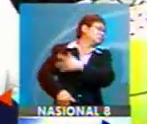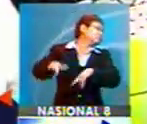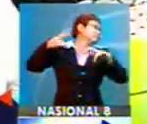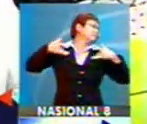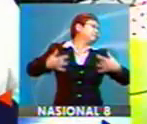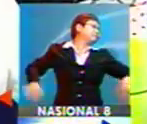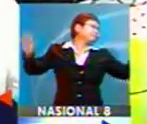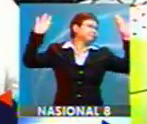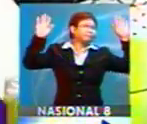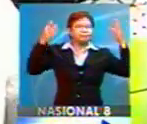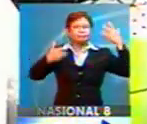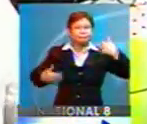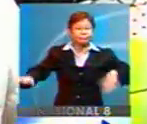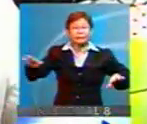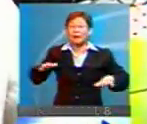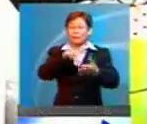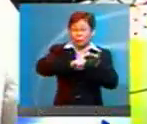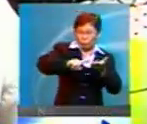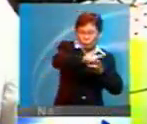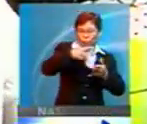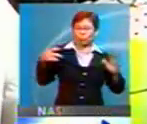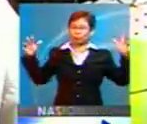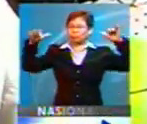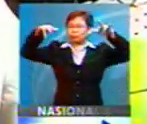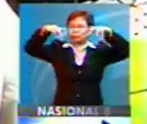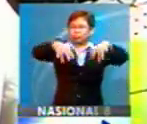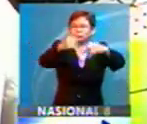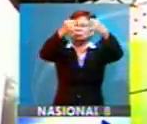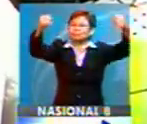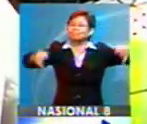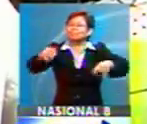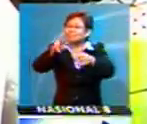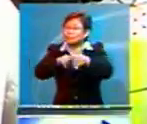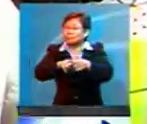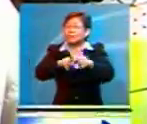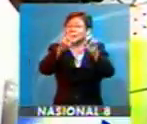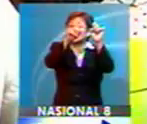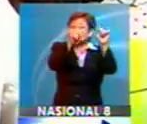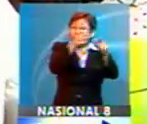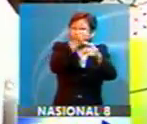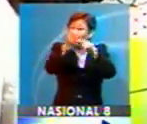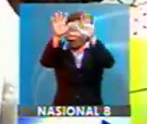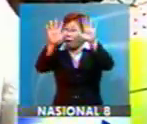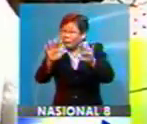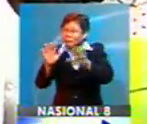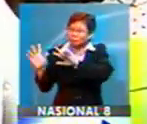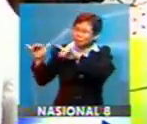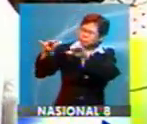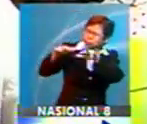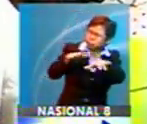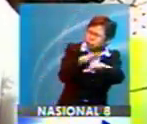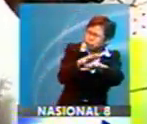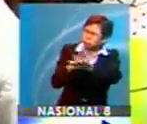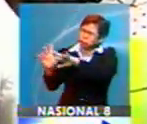depan kita akan bawa seramai yang mungkin kumpul dekat Istana Kelang ni. Okey, Sabtu depan atau Ahad kita akan kumpul dekat sini